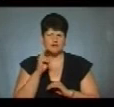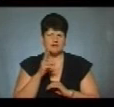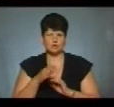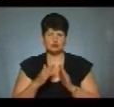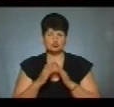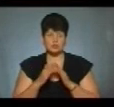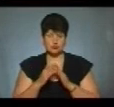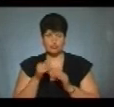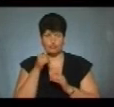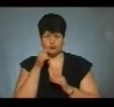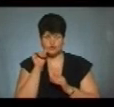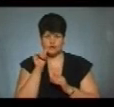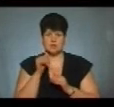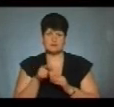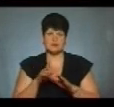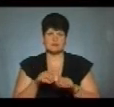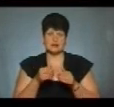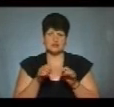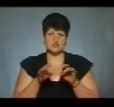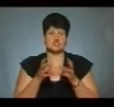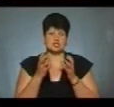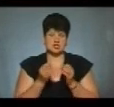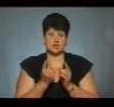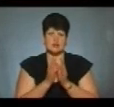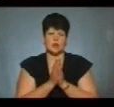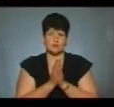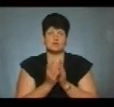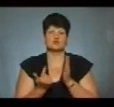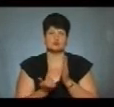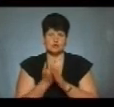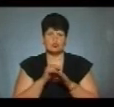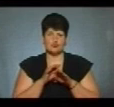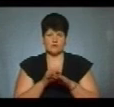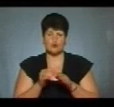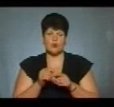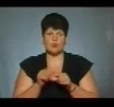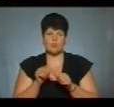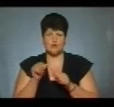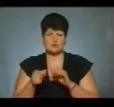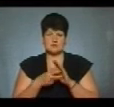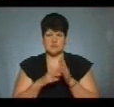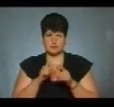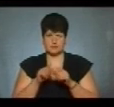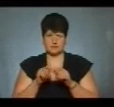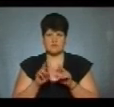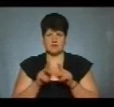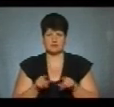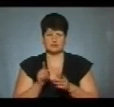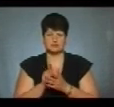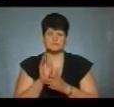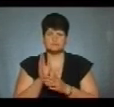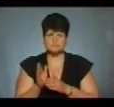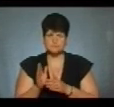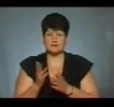будинку. Вчора ми донесли пану його рішенню ще одне клопотання, щоб він знову провів позапланову перевірку, так як належиться. Тому що